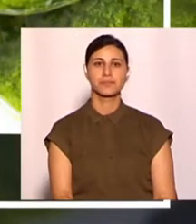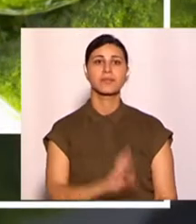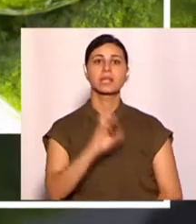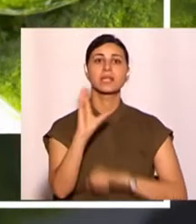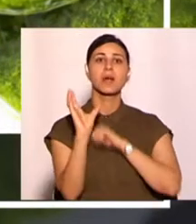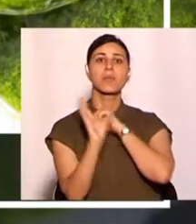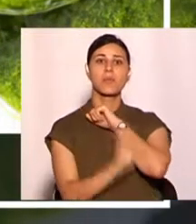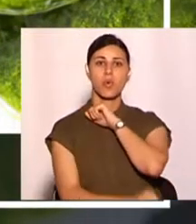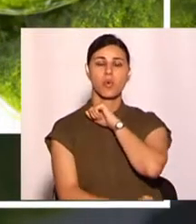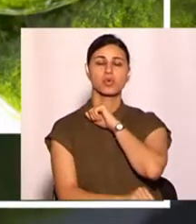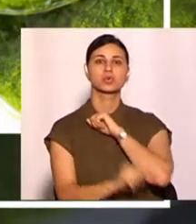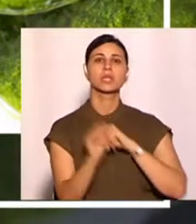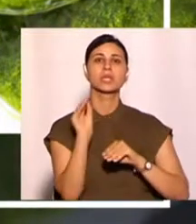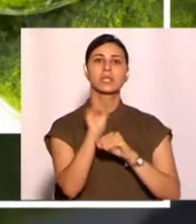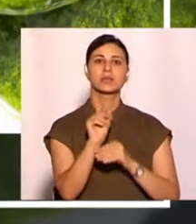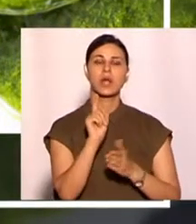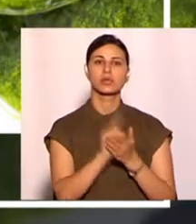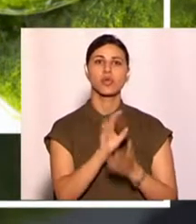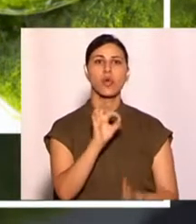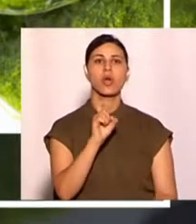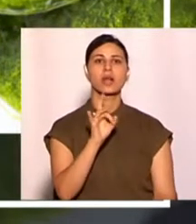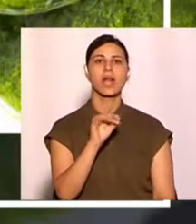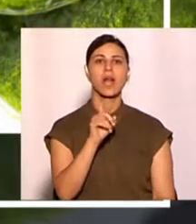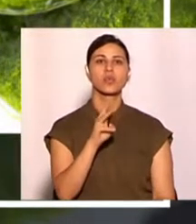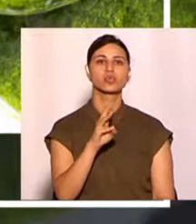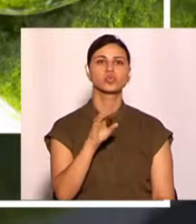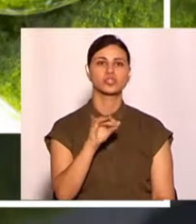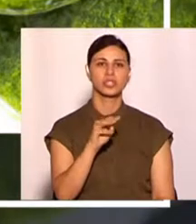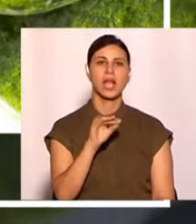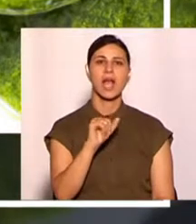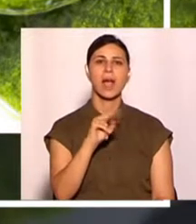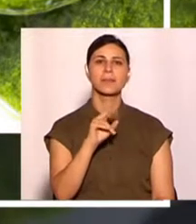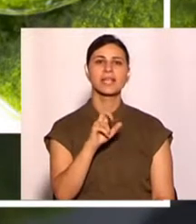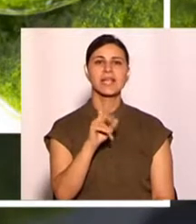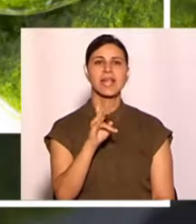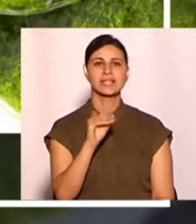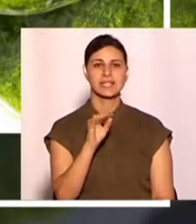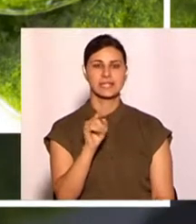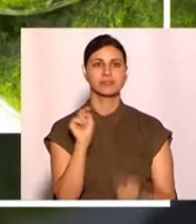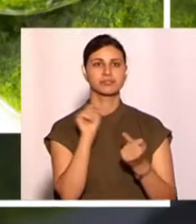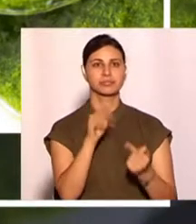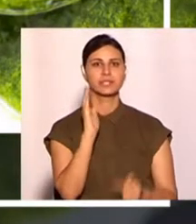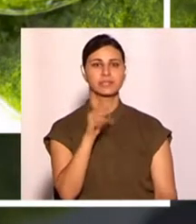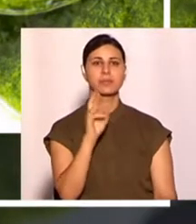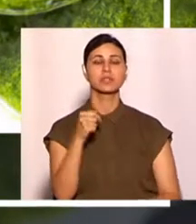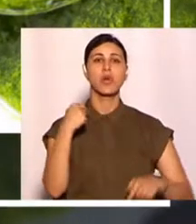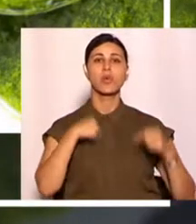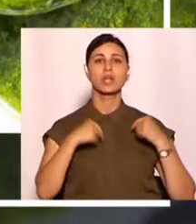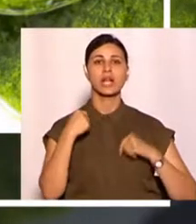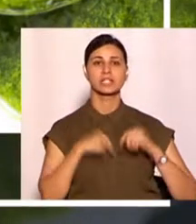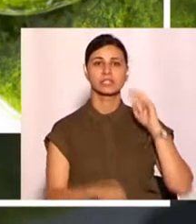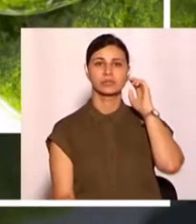ბოლოს კვების რაციონში ჩართეთ ოხრახუში, რომელიც აპიგენინის დახმარებით კიბოს უჯრედებს ებრძვის და